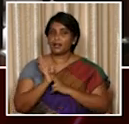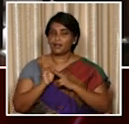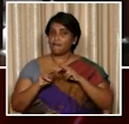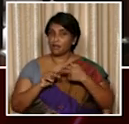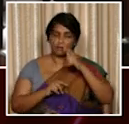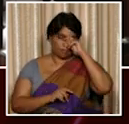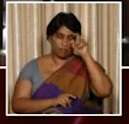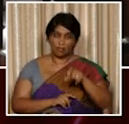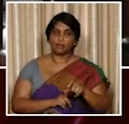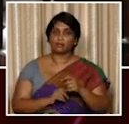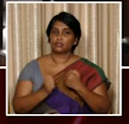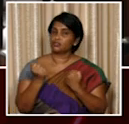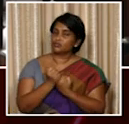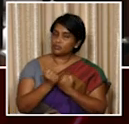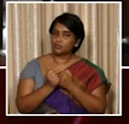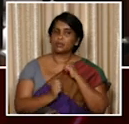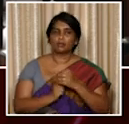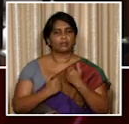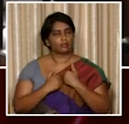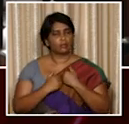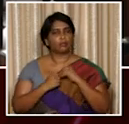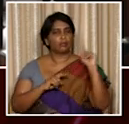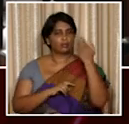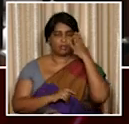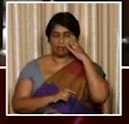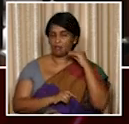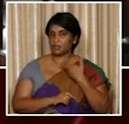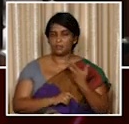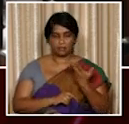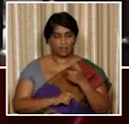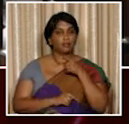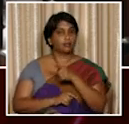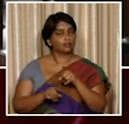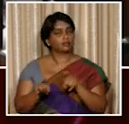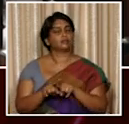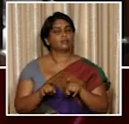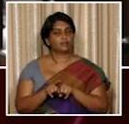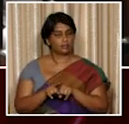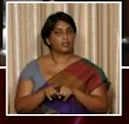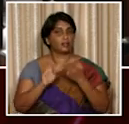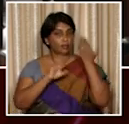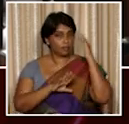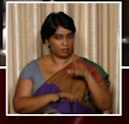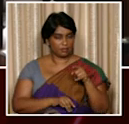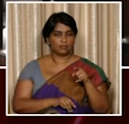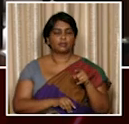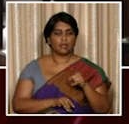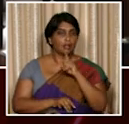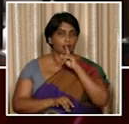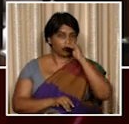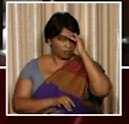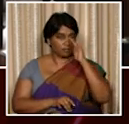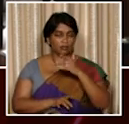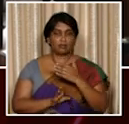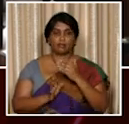நாடு மறந்துவிட முடியாது என்பதையும், அது மாத்திரமல்லாமல் அன்றைய சபாநாயகரை பாதுகாப்பதிலே